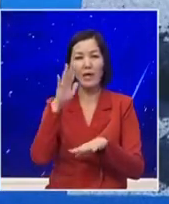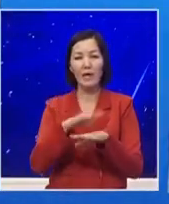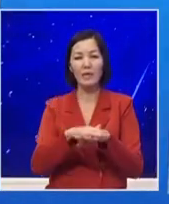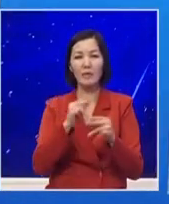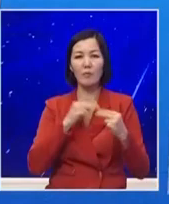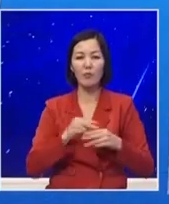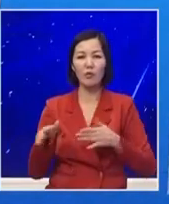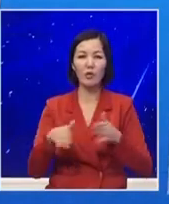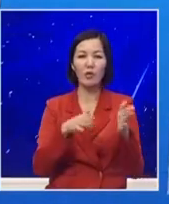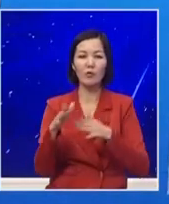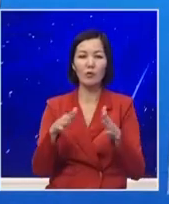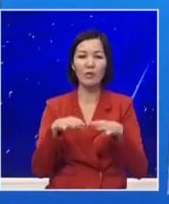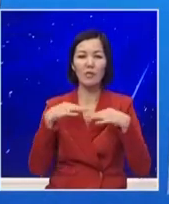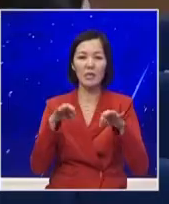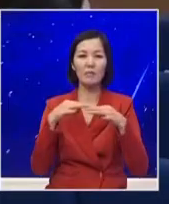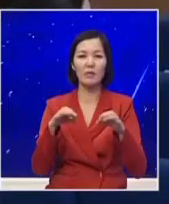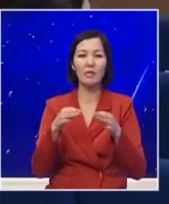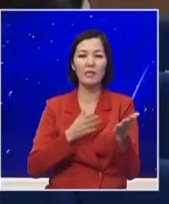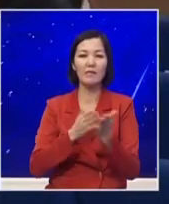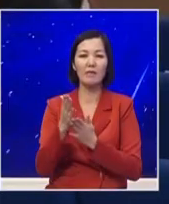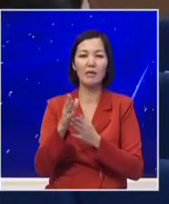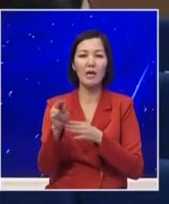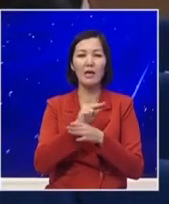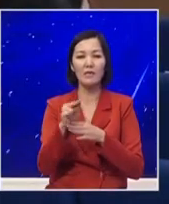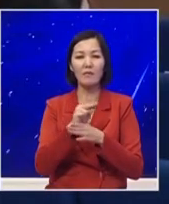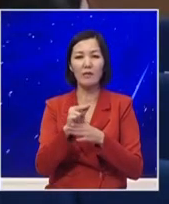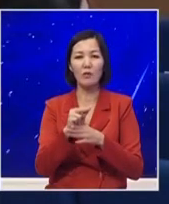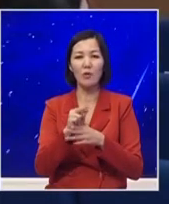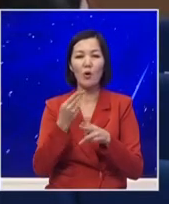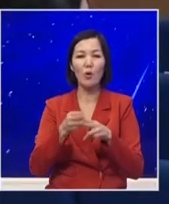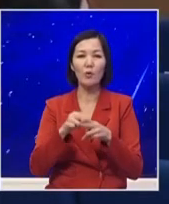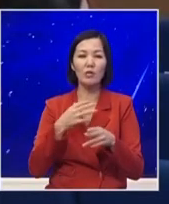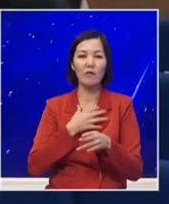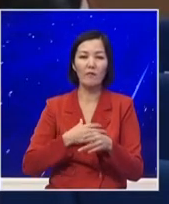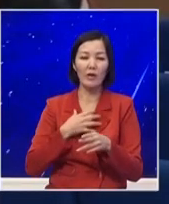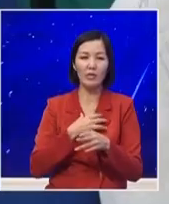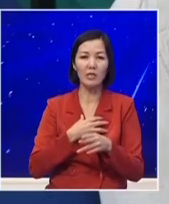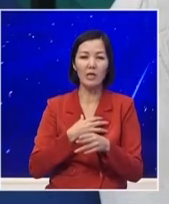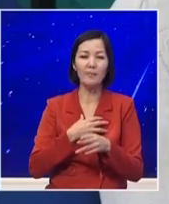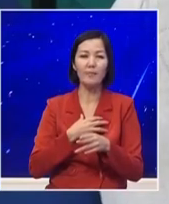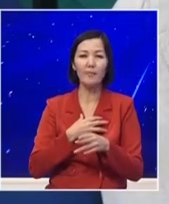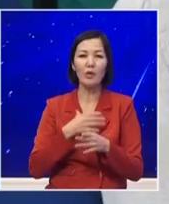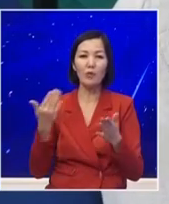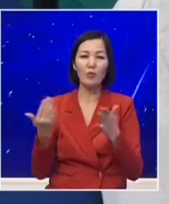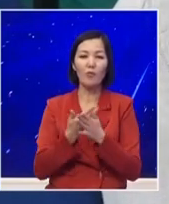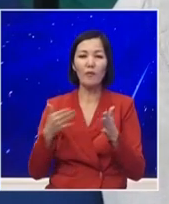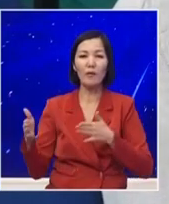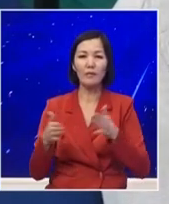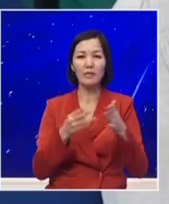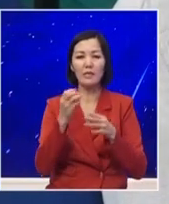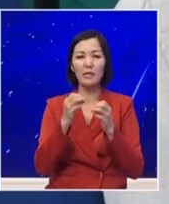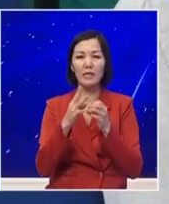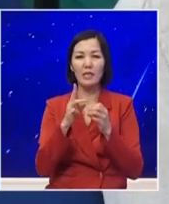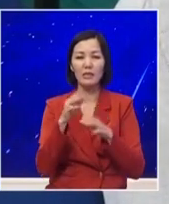работе дорожно-транспортной сферы. Вопрос асфальтирования в округе стоял очень остро. За отчетный период новый асфальт проложили на